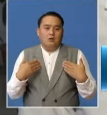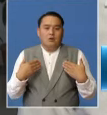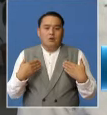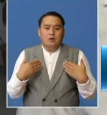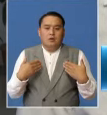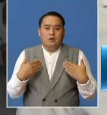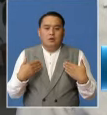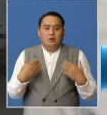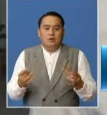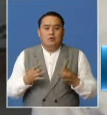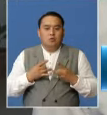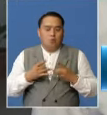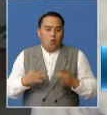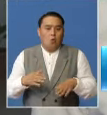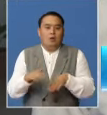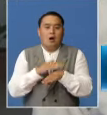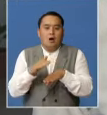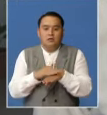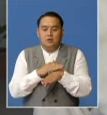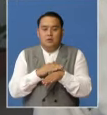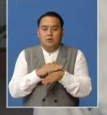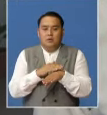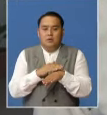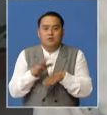концерт благотворительный. Значит,